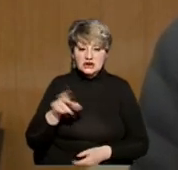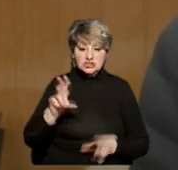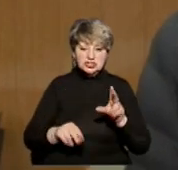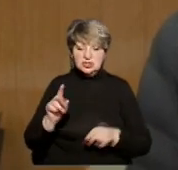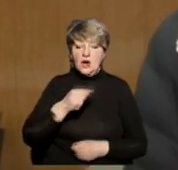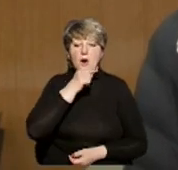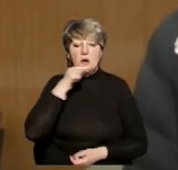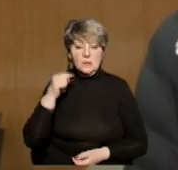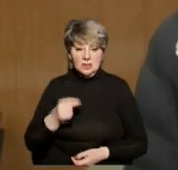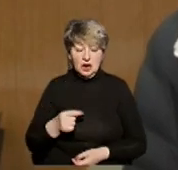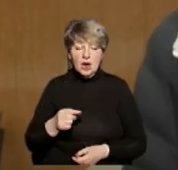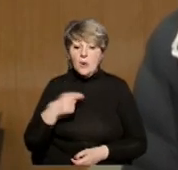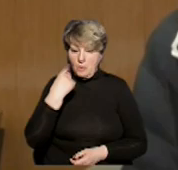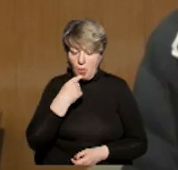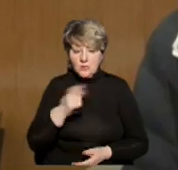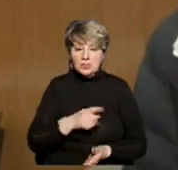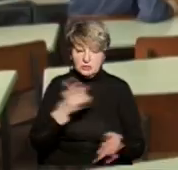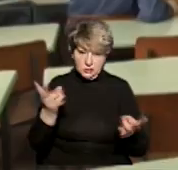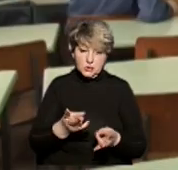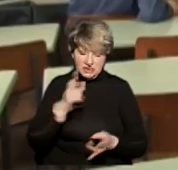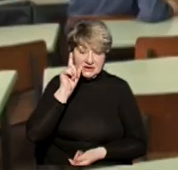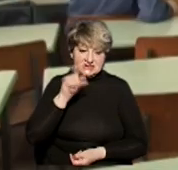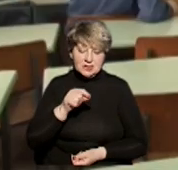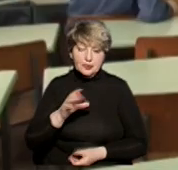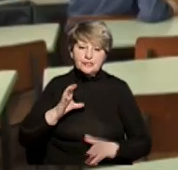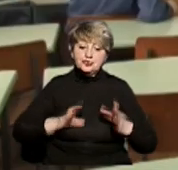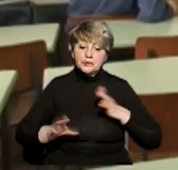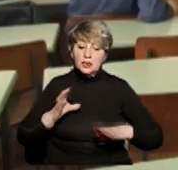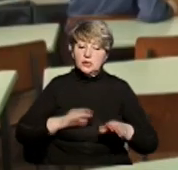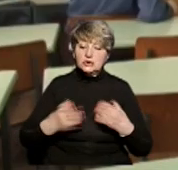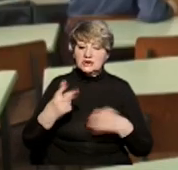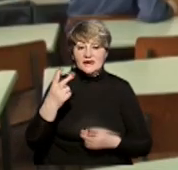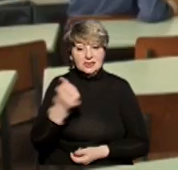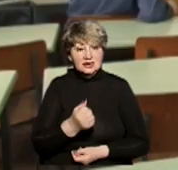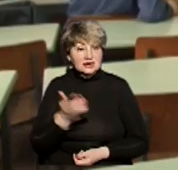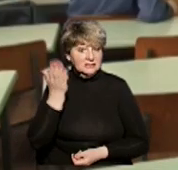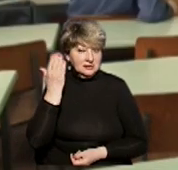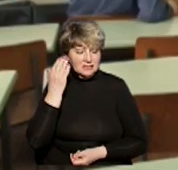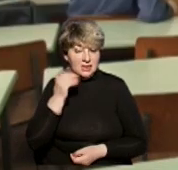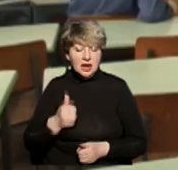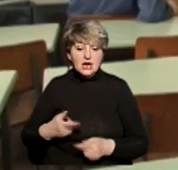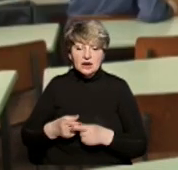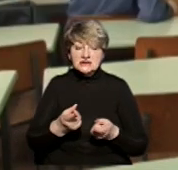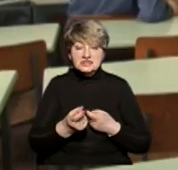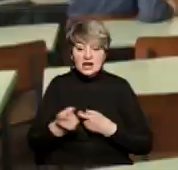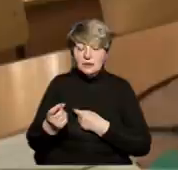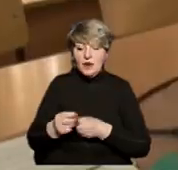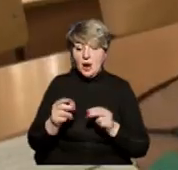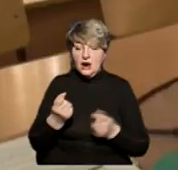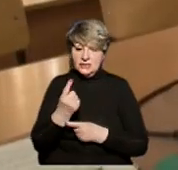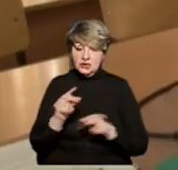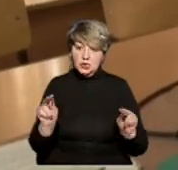вважав. Мова – це потрібно знати. Курси запрацювали 2 тижні тому. Залучили до них 11